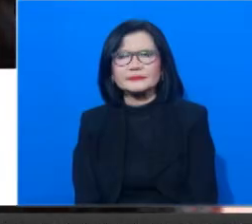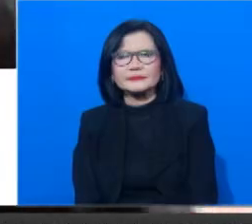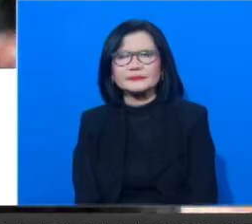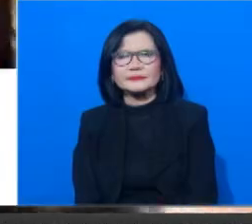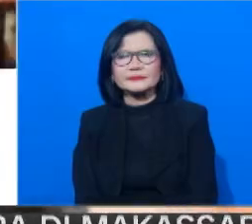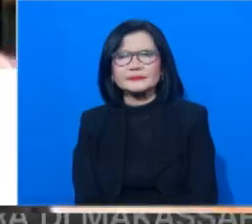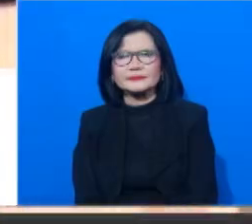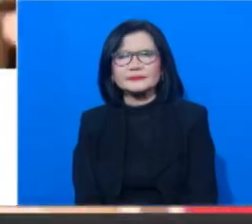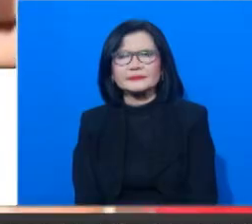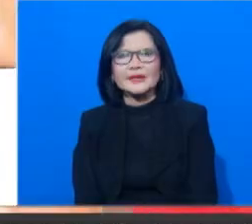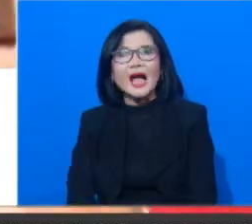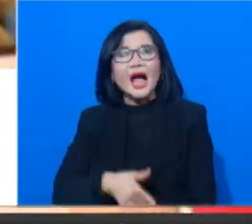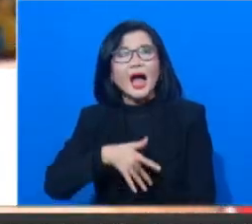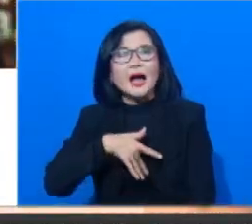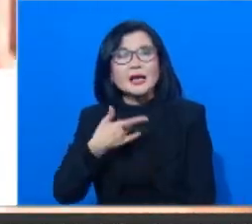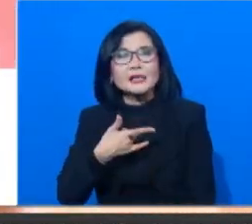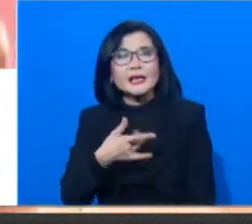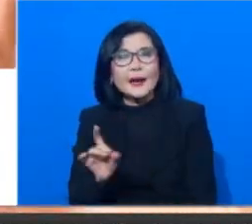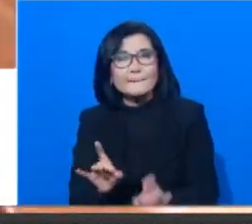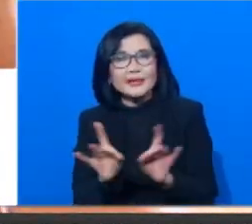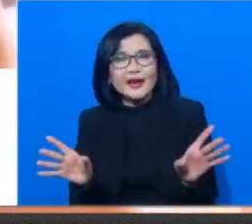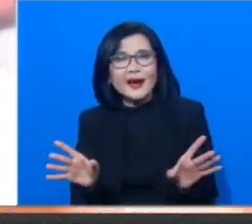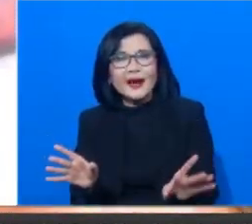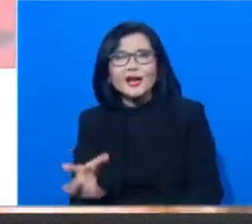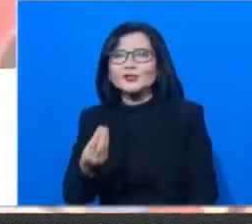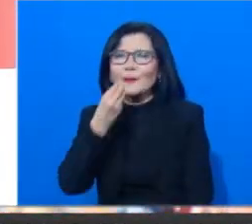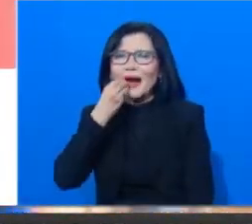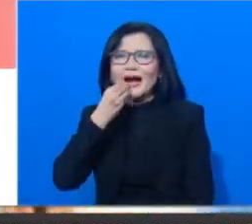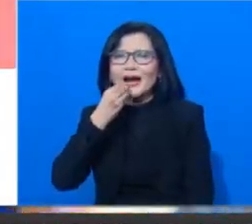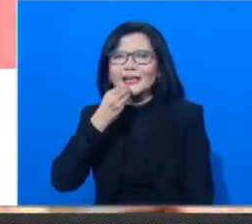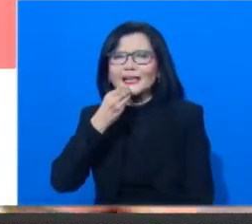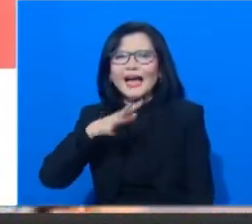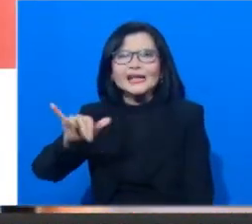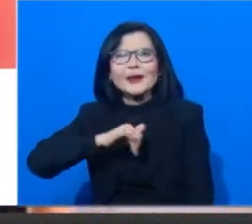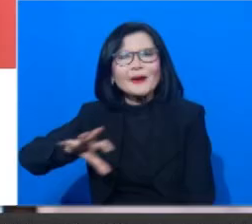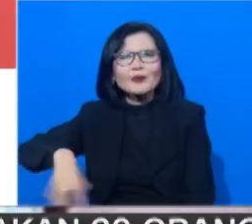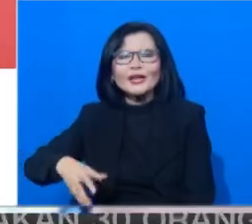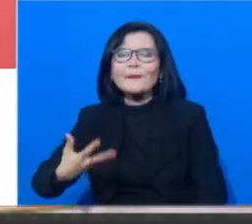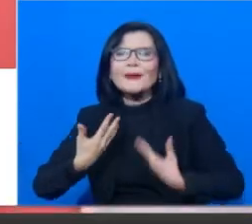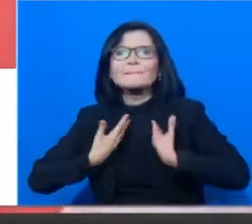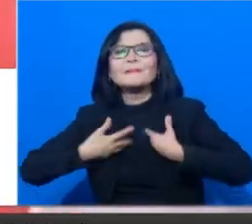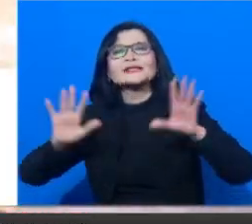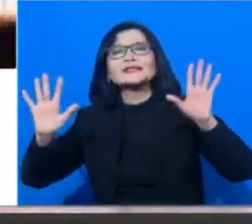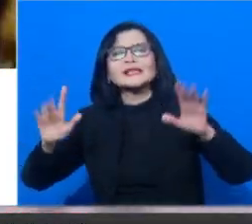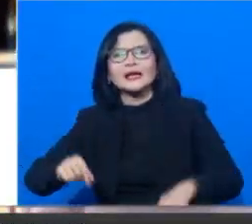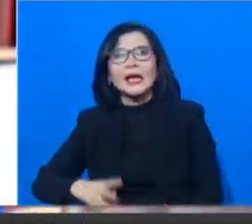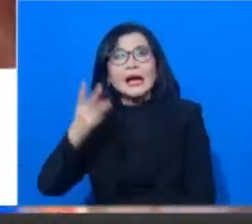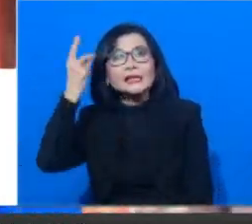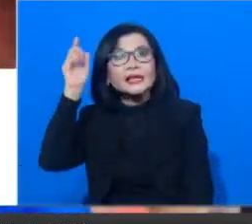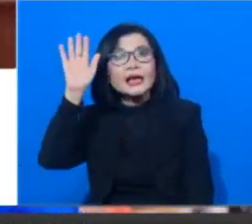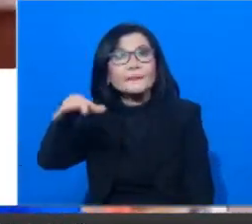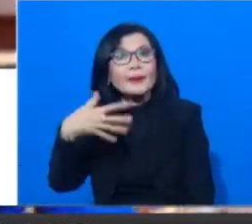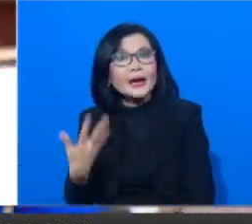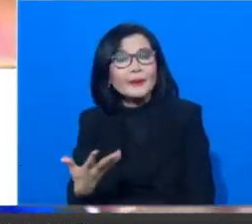e rasanya beda tadi sudah makan bersama dengan keluarga sudah plong jadi rencana ke depan ini seperti apa Masi